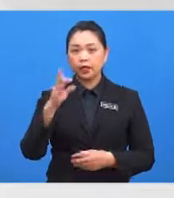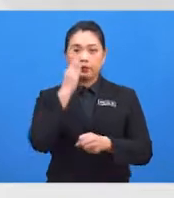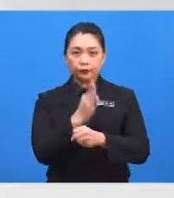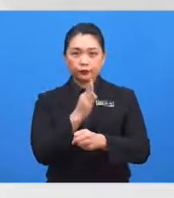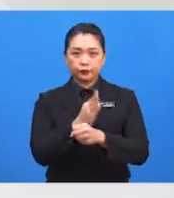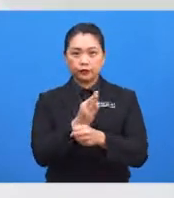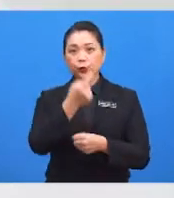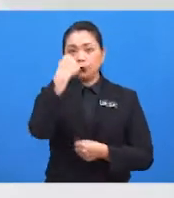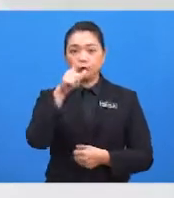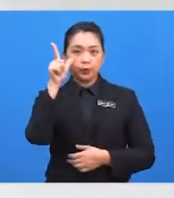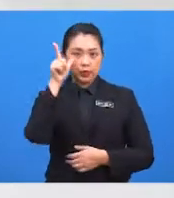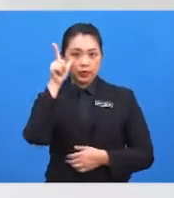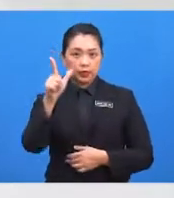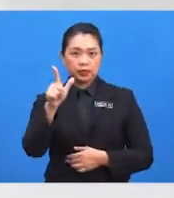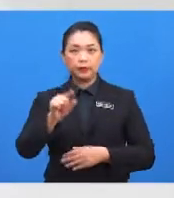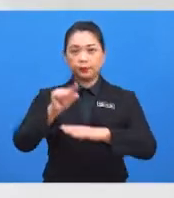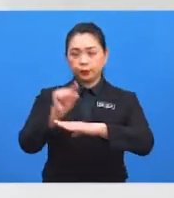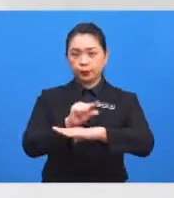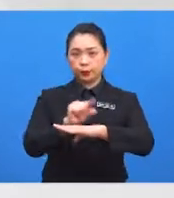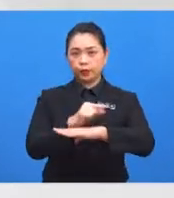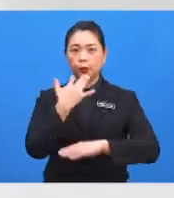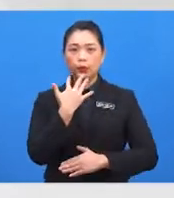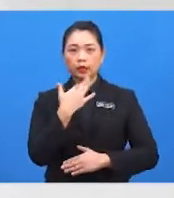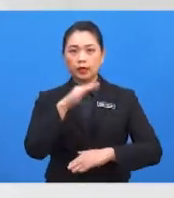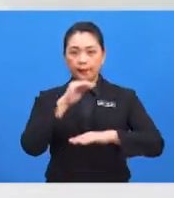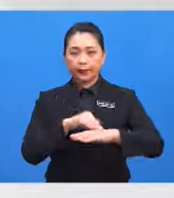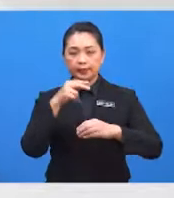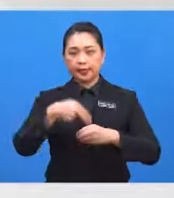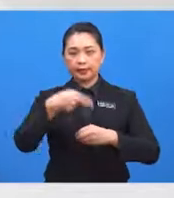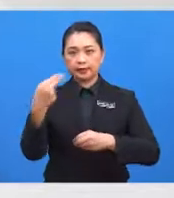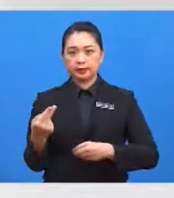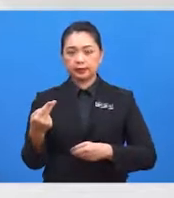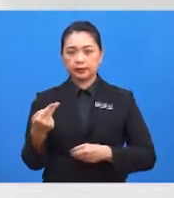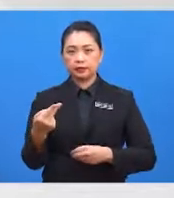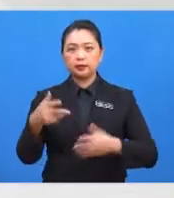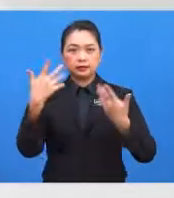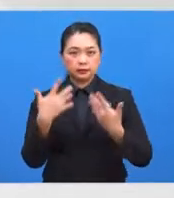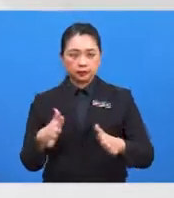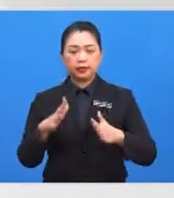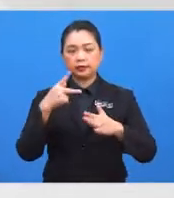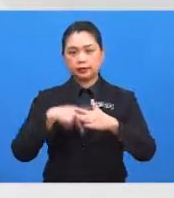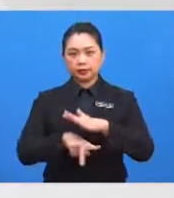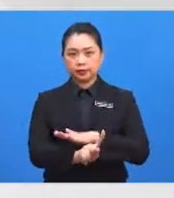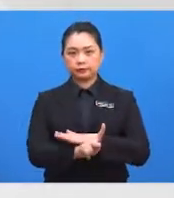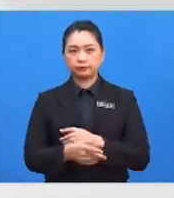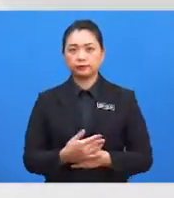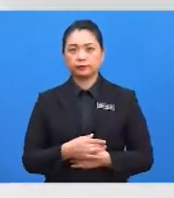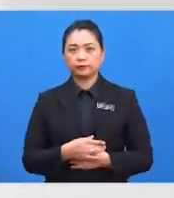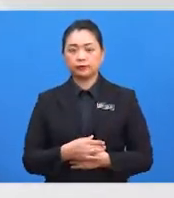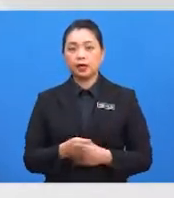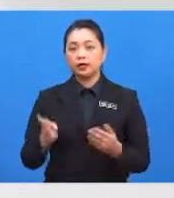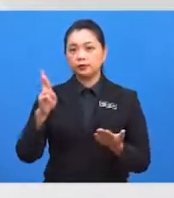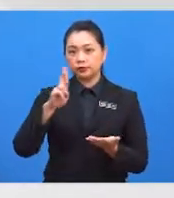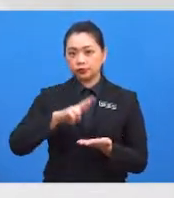fungsi untuk melihat penggunaan warna pada hasil karya setelah ia dicetak. Registration